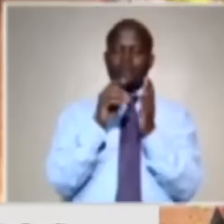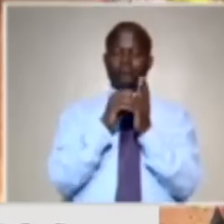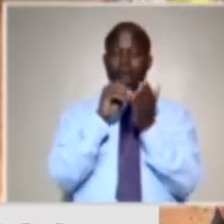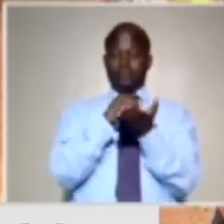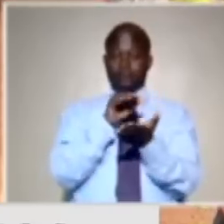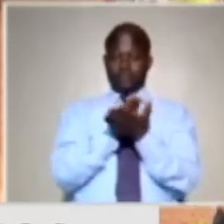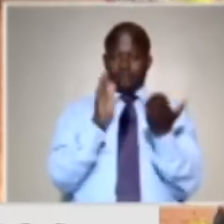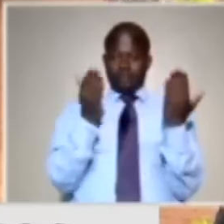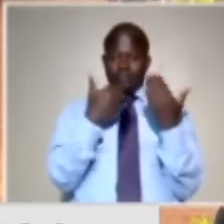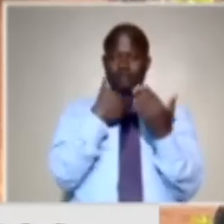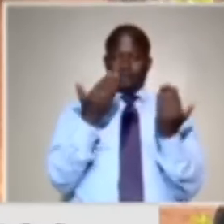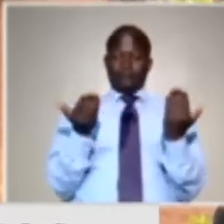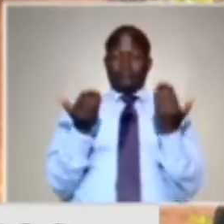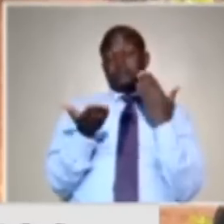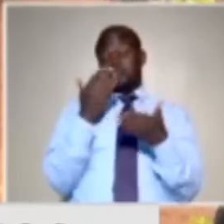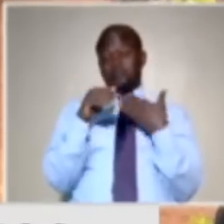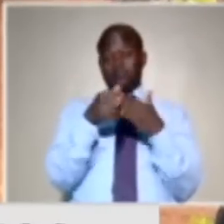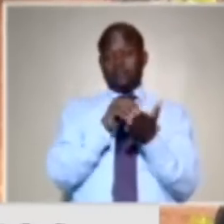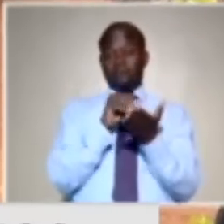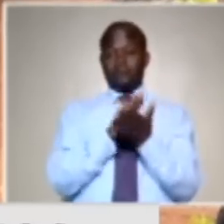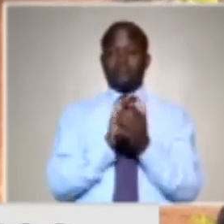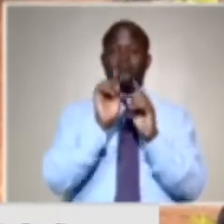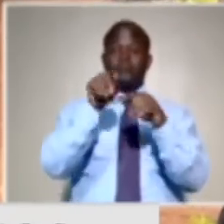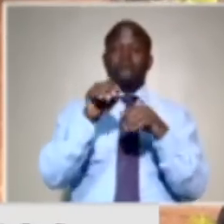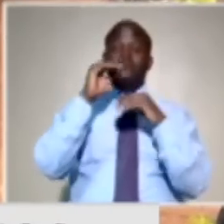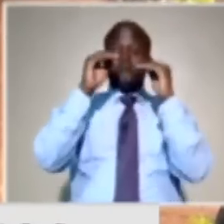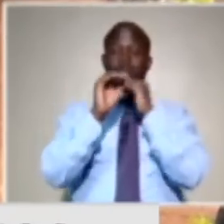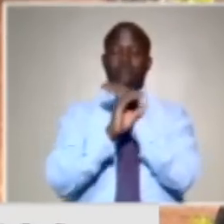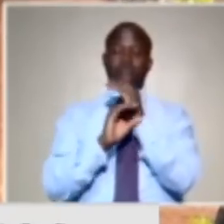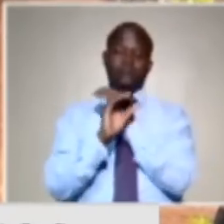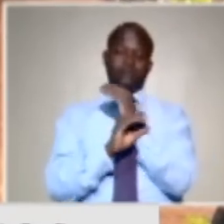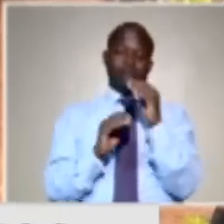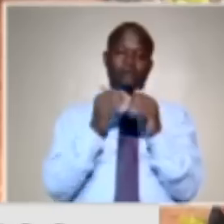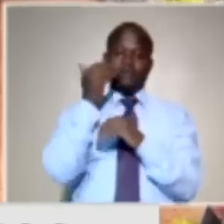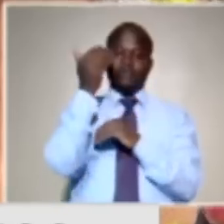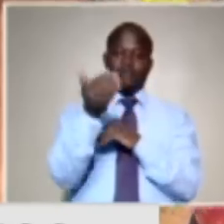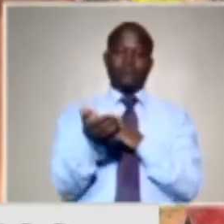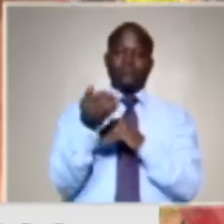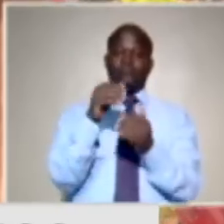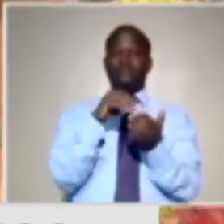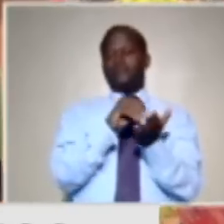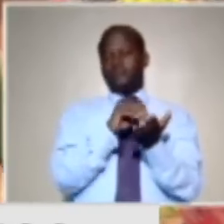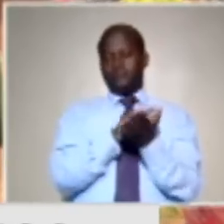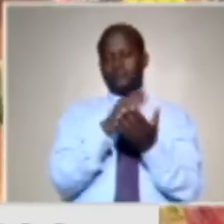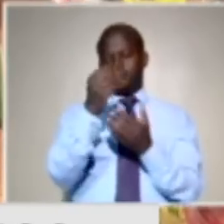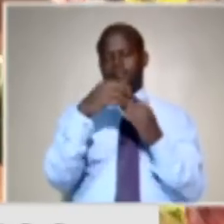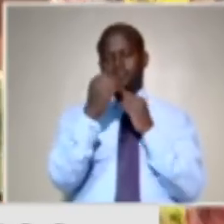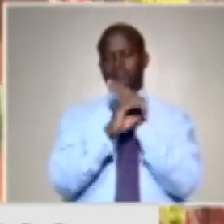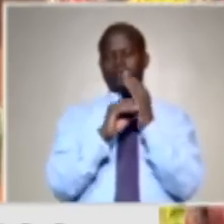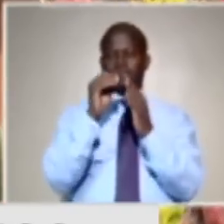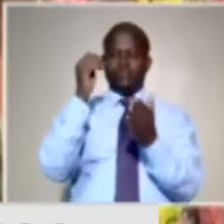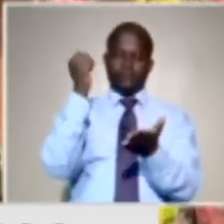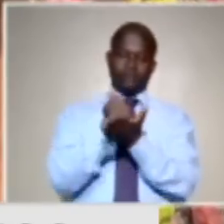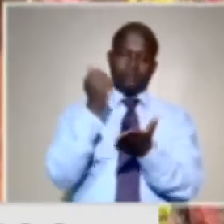inyandiko turazifite ngira ngo hari inyandiko zageze ku rwego rw'akagari hanyuma inyandiko tuzijyanira umuyobozi w'akagari ateraho